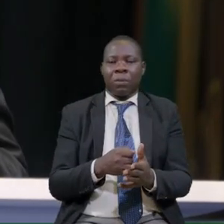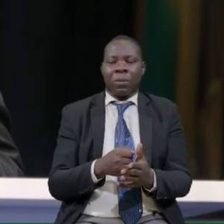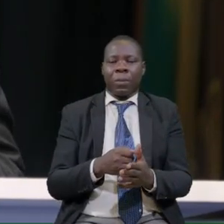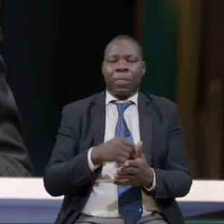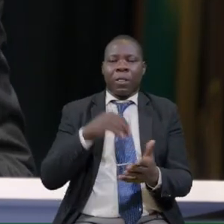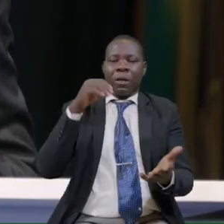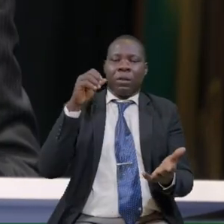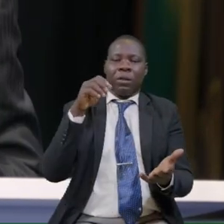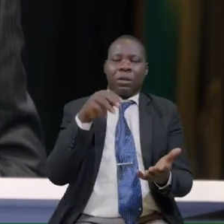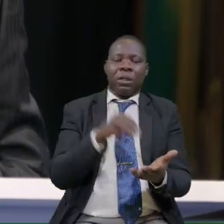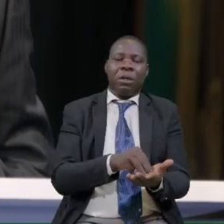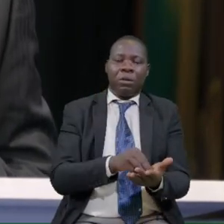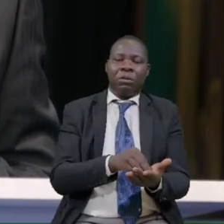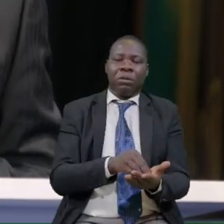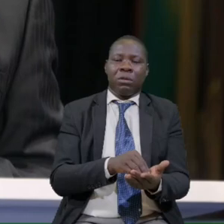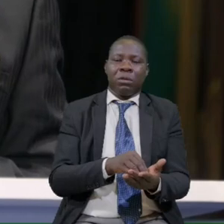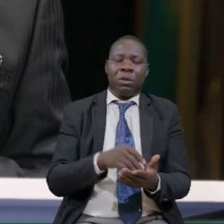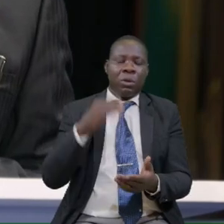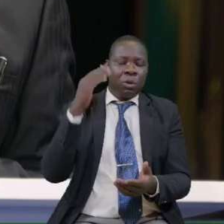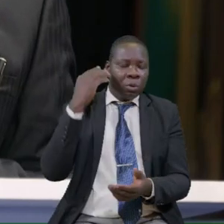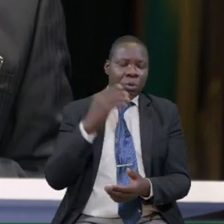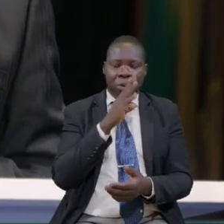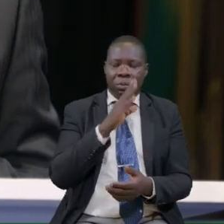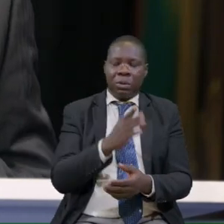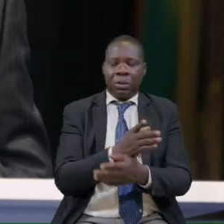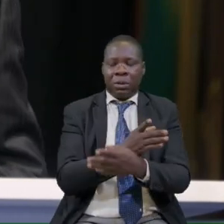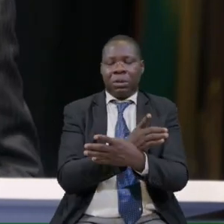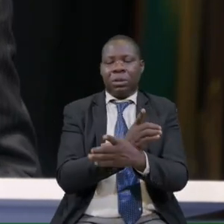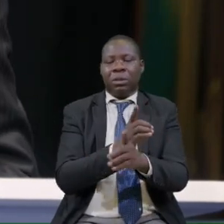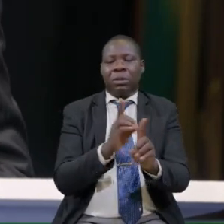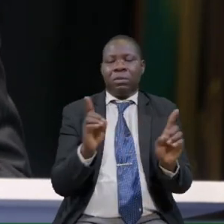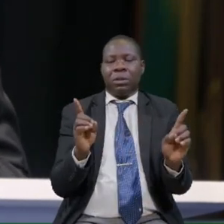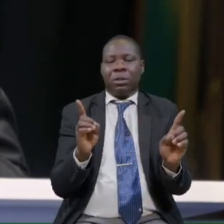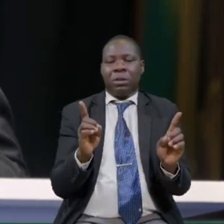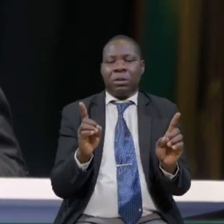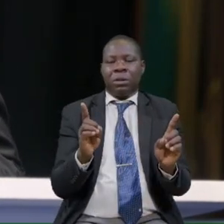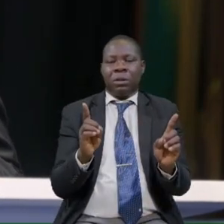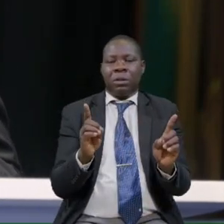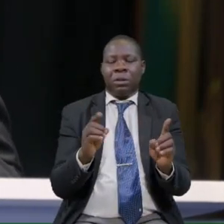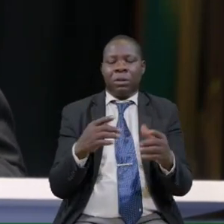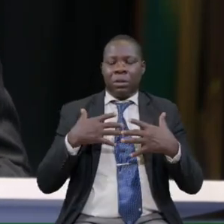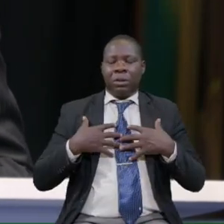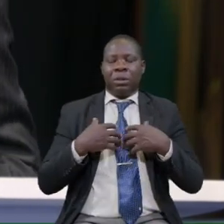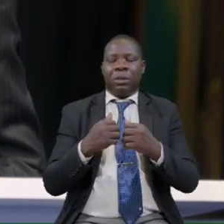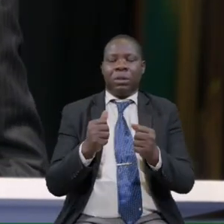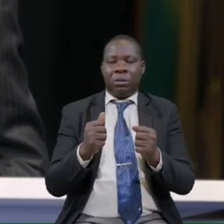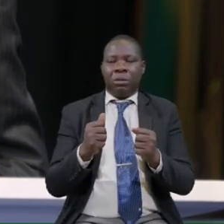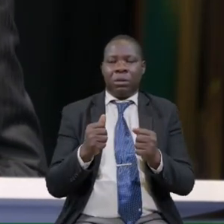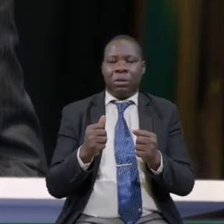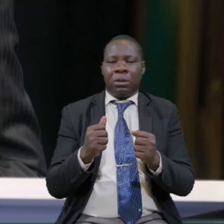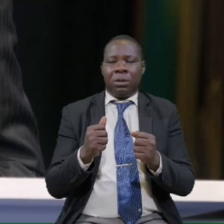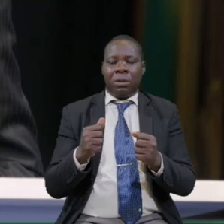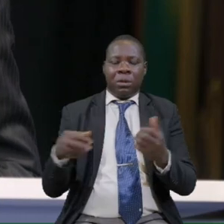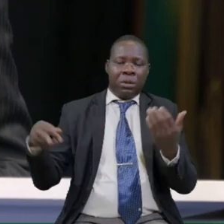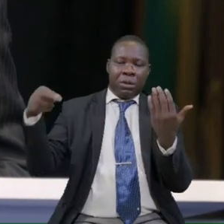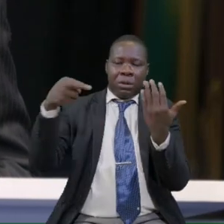milliers de personnes seront délivrées, guéries,